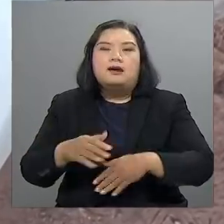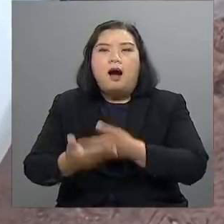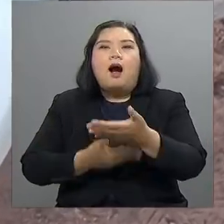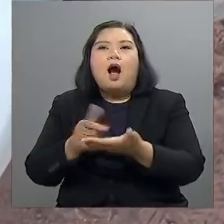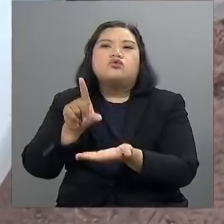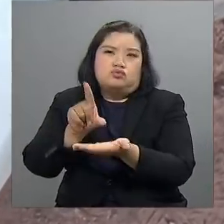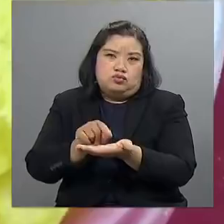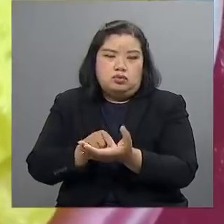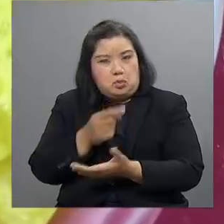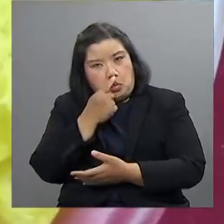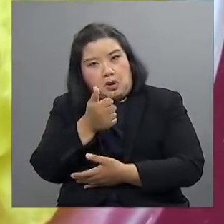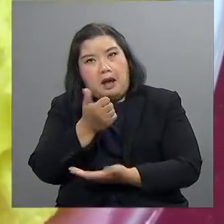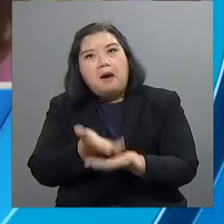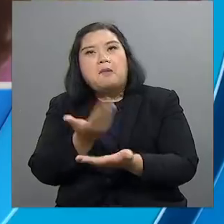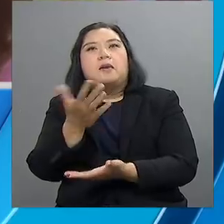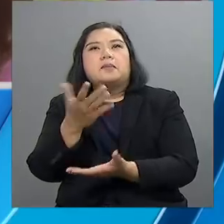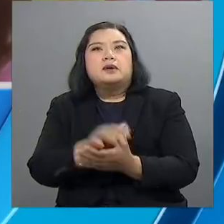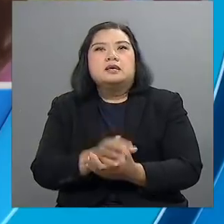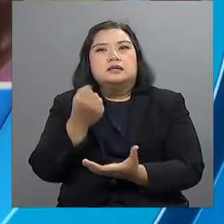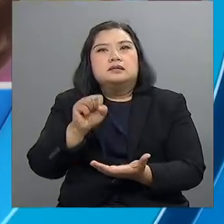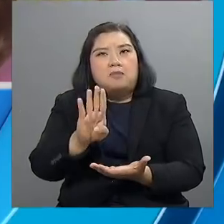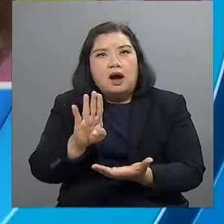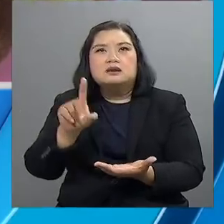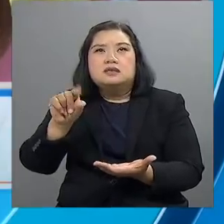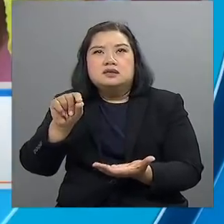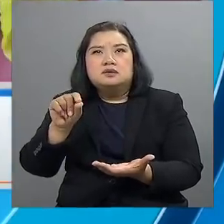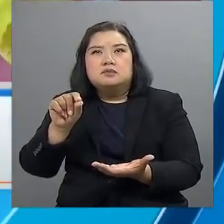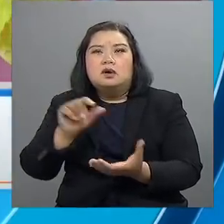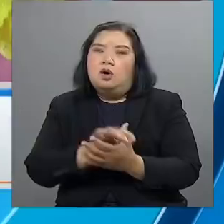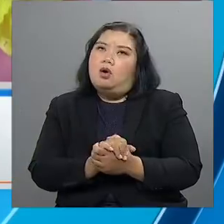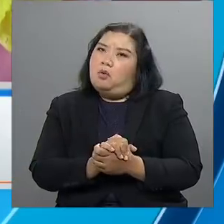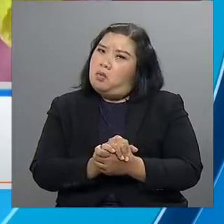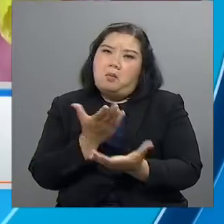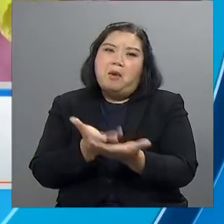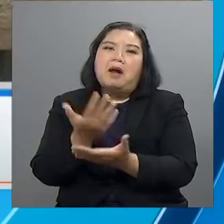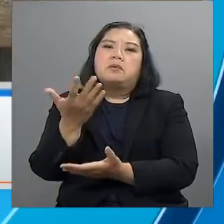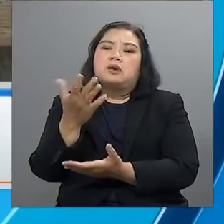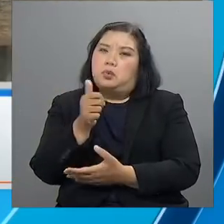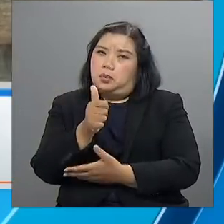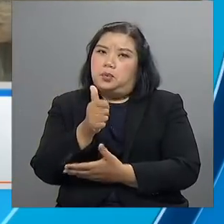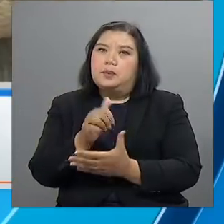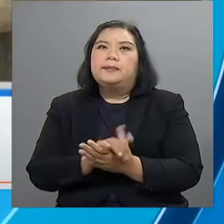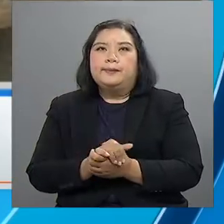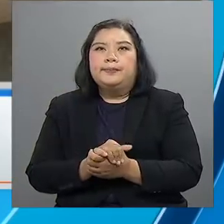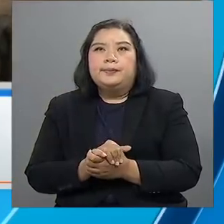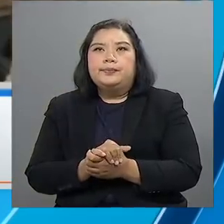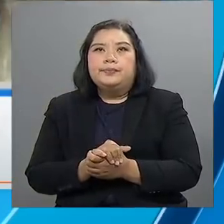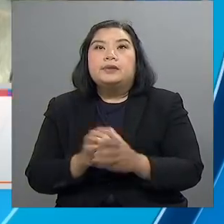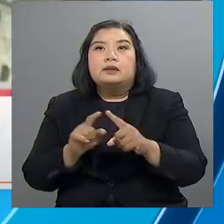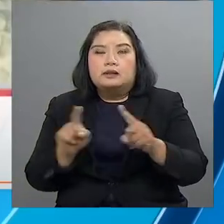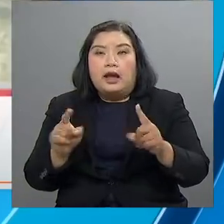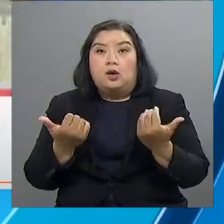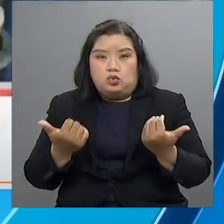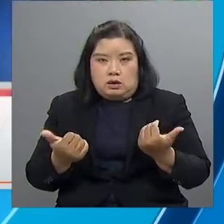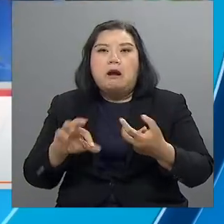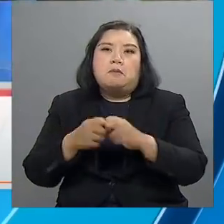พง ไม่แพง 10ก็ไม่แพง20เนี่ยก็ขนาดให้ขนาดนี้ก็ไม่แพงนะฮะ ใช่ค่ะเนี่ยคุณระวังเขาบอกว่าคือด้วยสถานการณ์ของโควิด